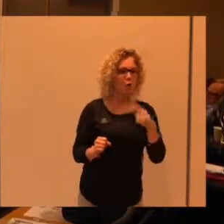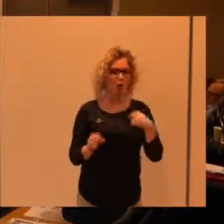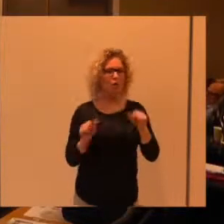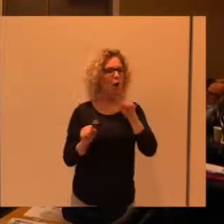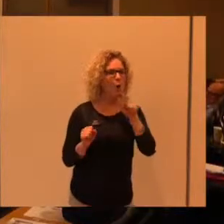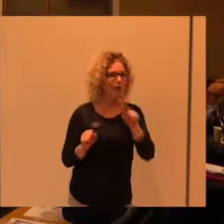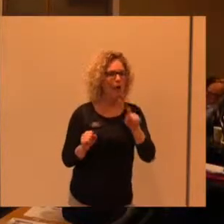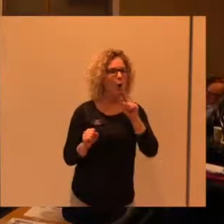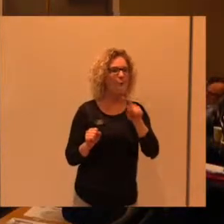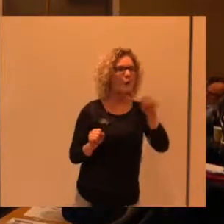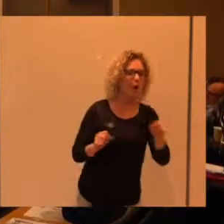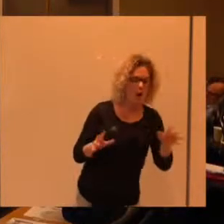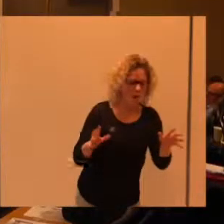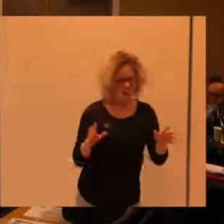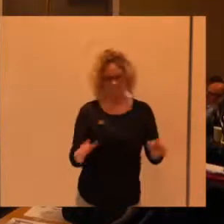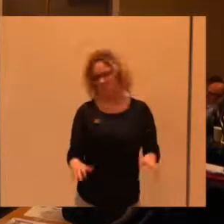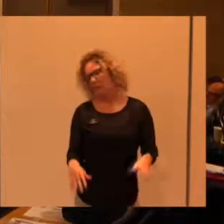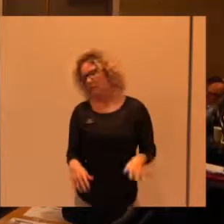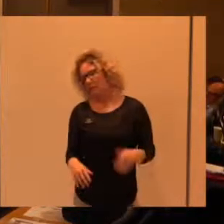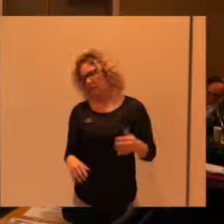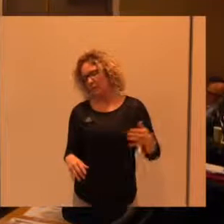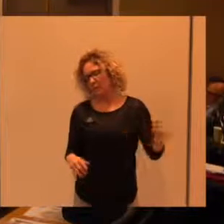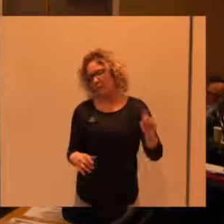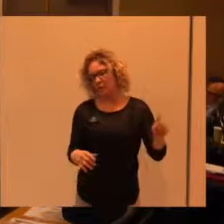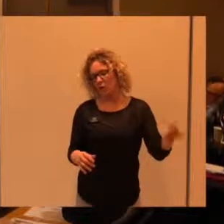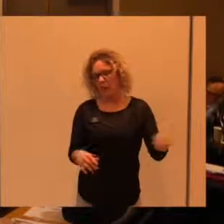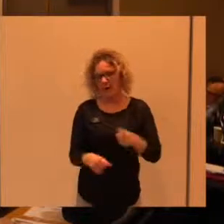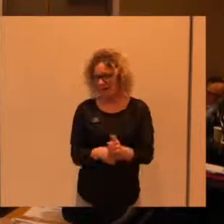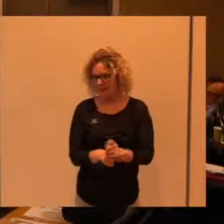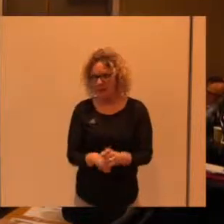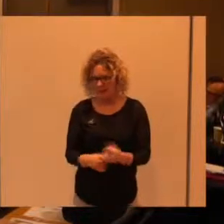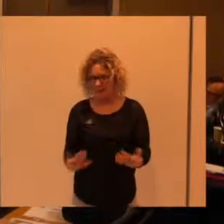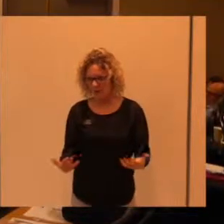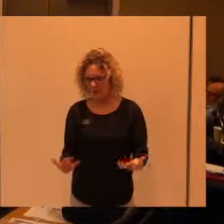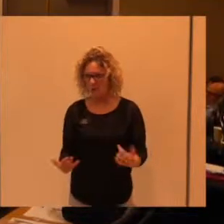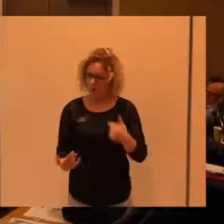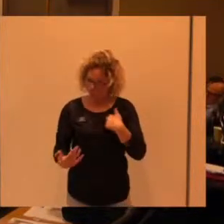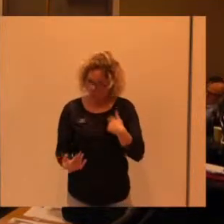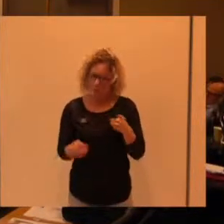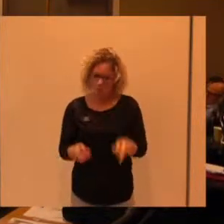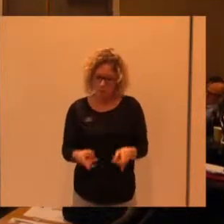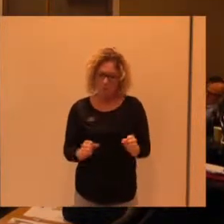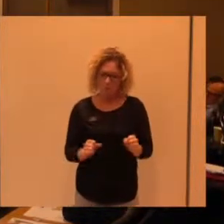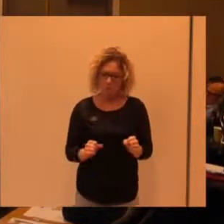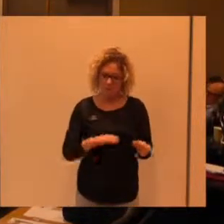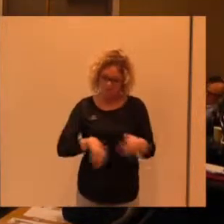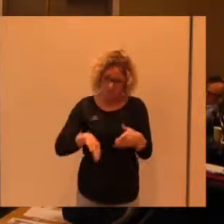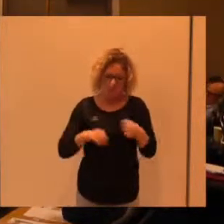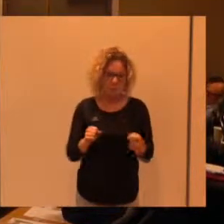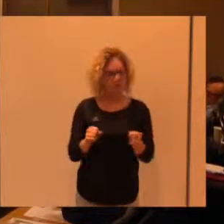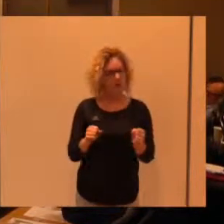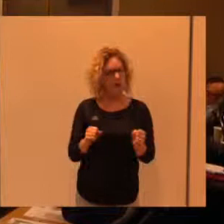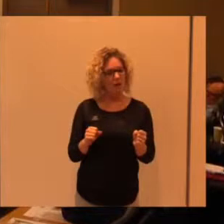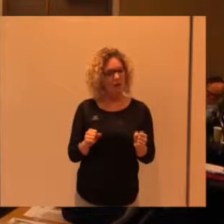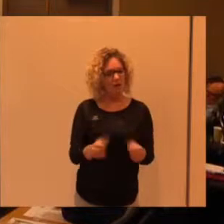kommentera kommentaren på kommentaren. Så vi håller på eviga kommentarer och så. Så jag ska också producera, få in information.